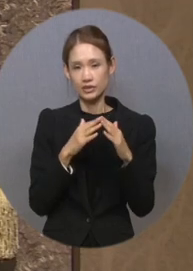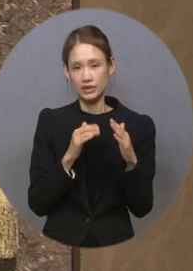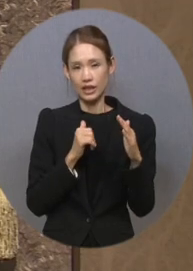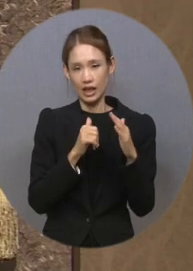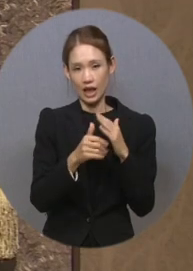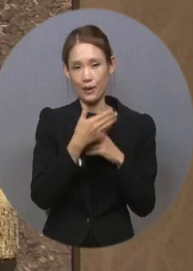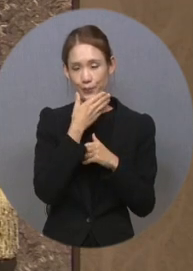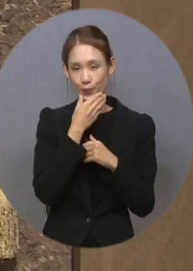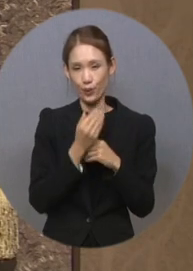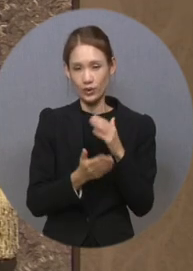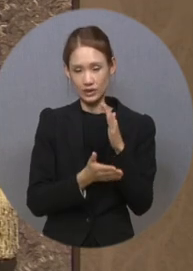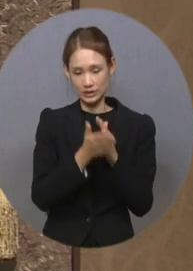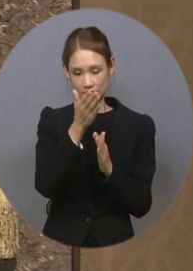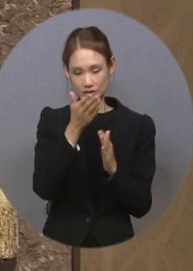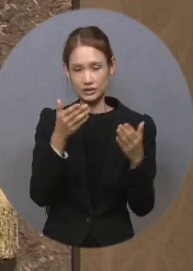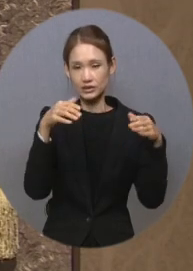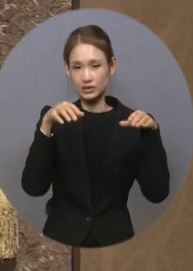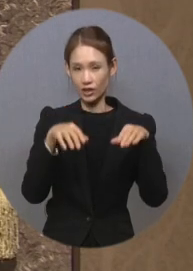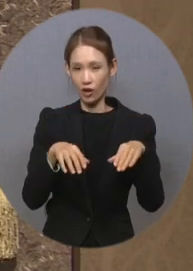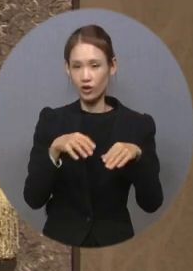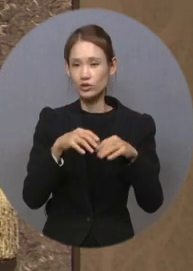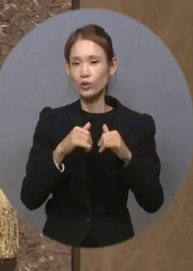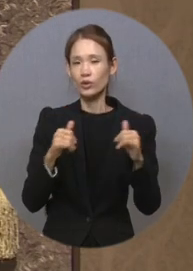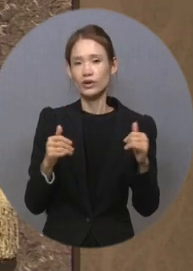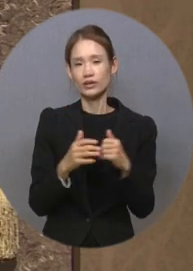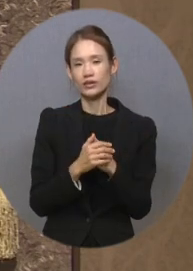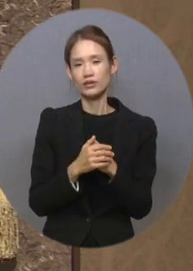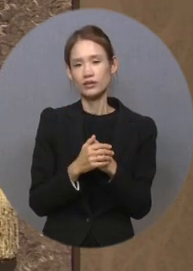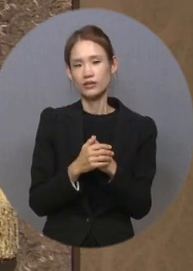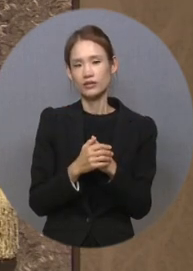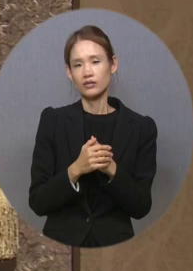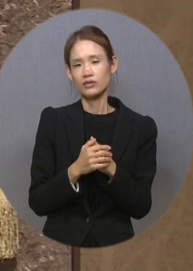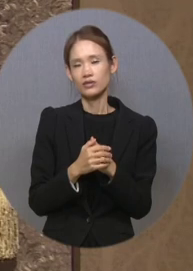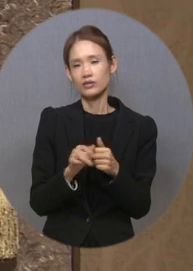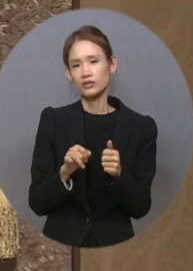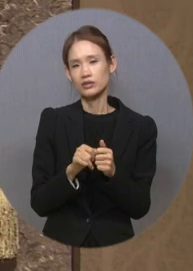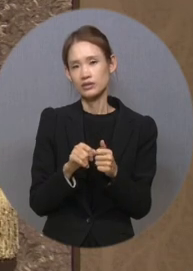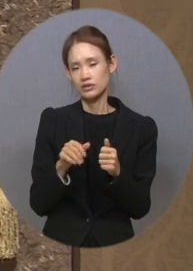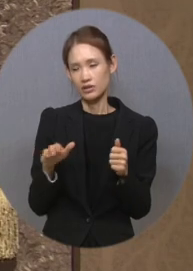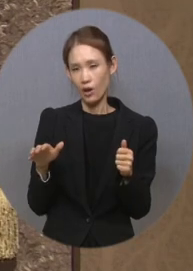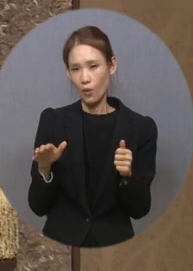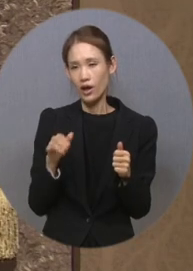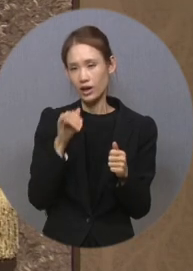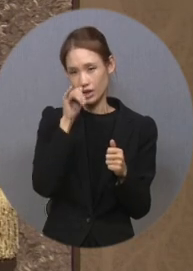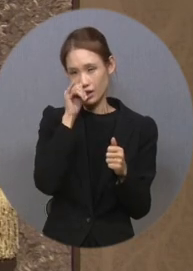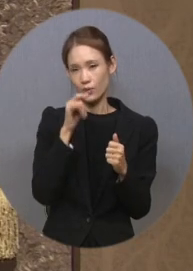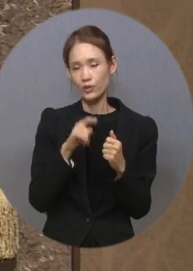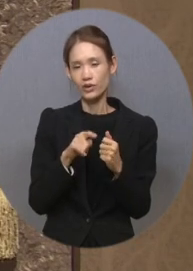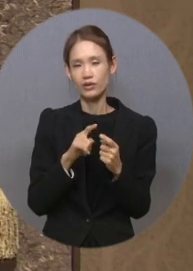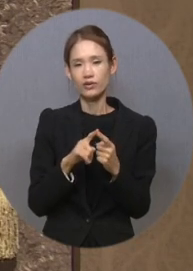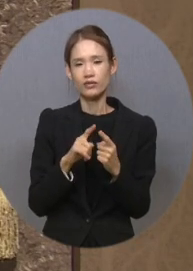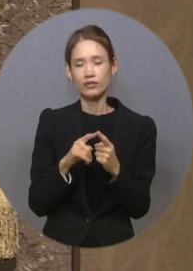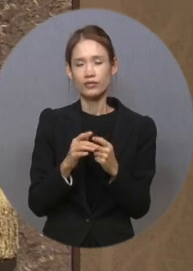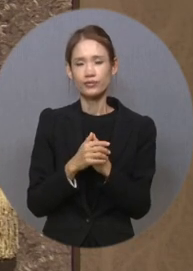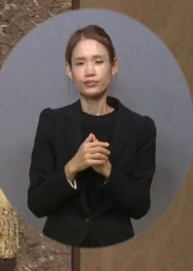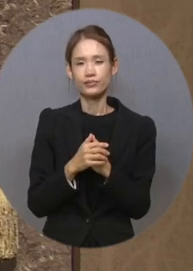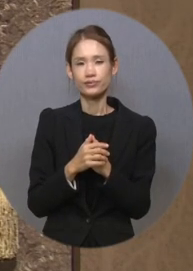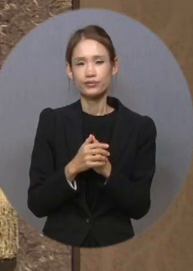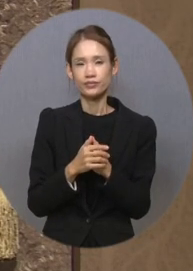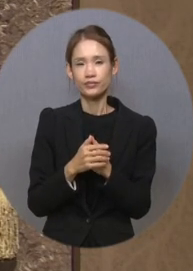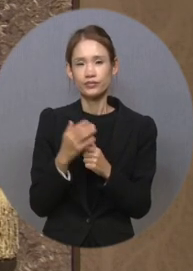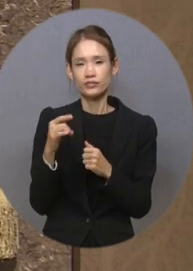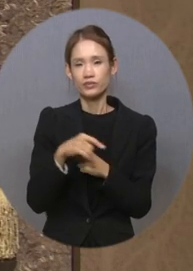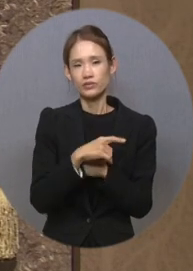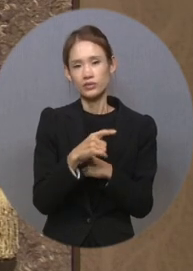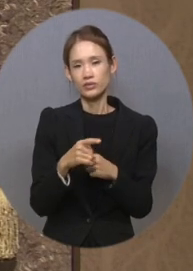그 복지 시설 종사자들이 계십니다. 이제 그분들이 조금 이 제외되고 있기 때문에 최근에